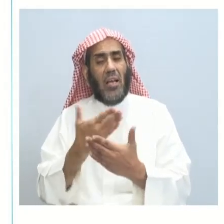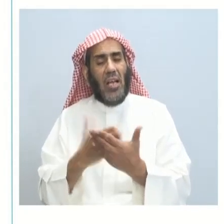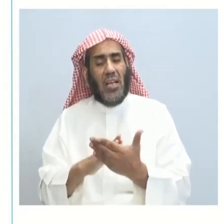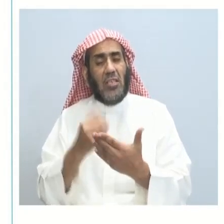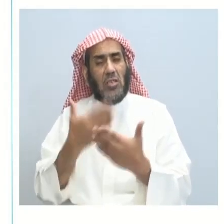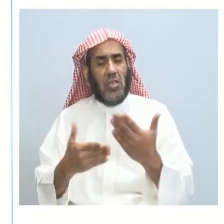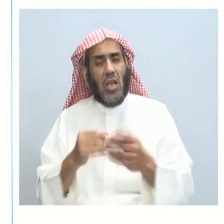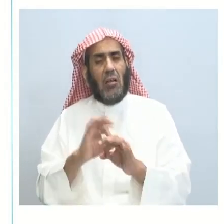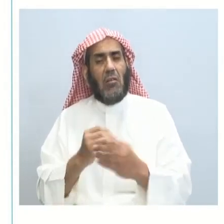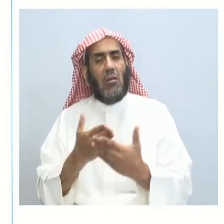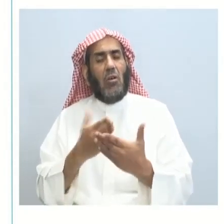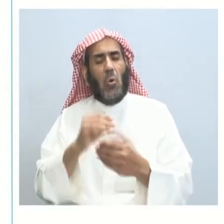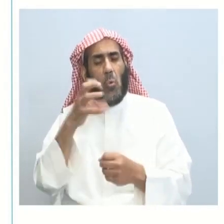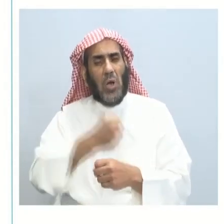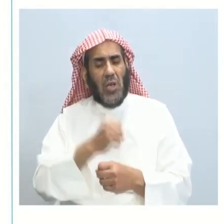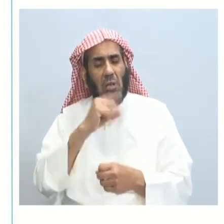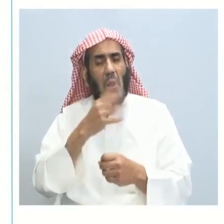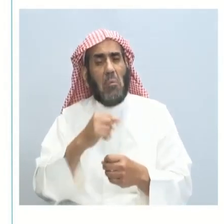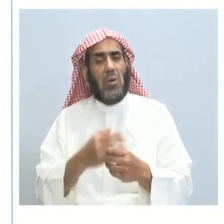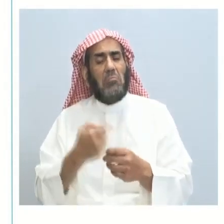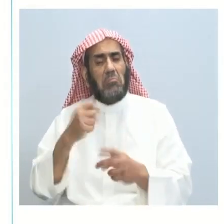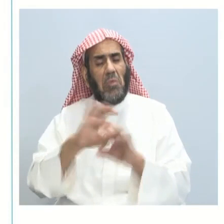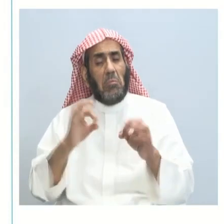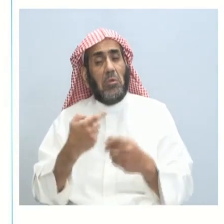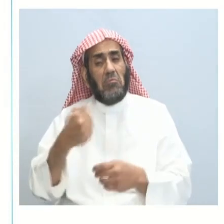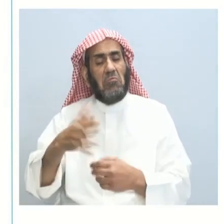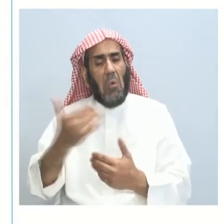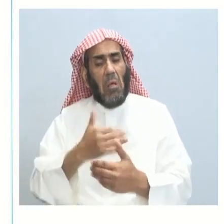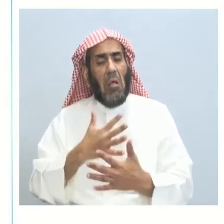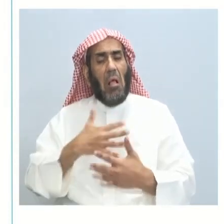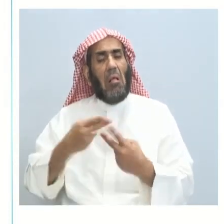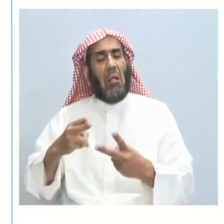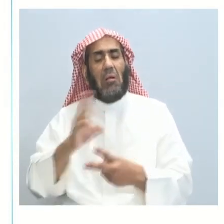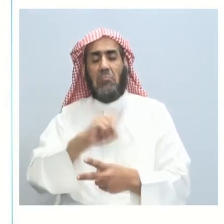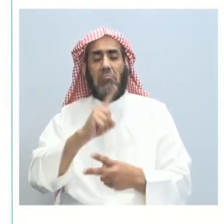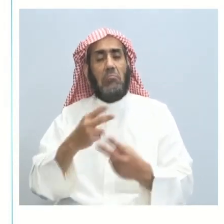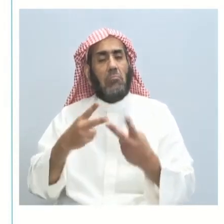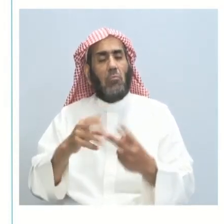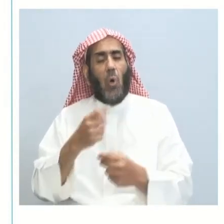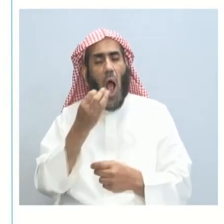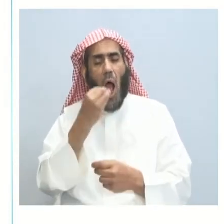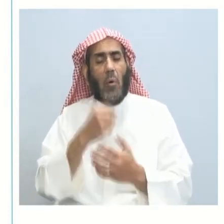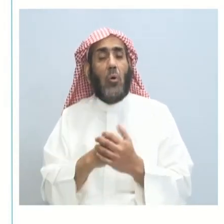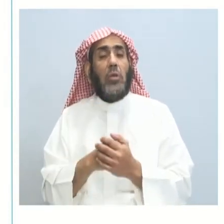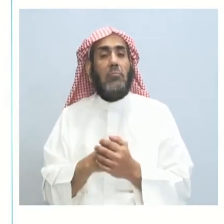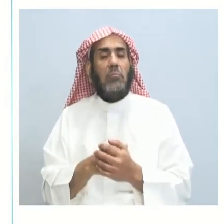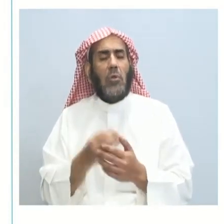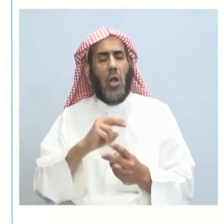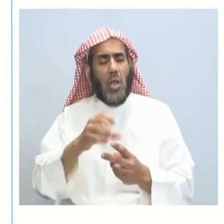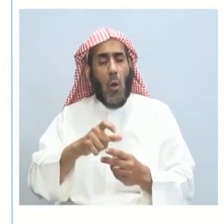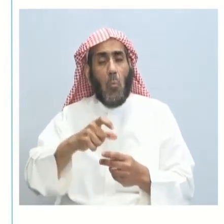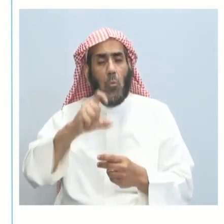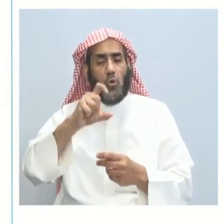وتمت وبالتالي لا يمكن ان تسترد هذه الاموال كذلك قد يكون ماكولات الاطعمه